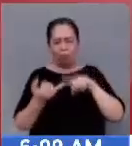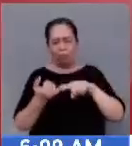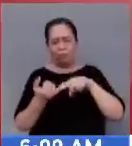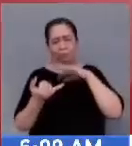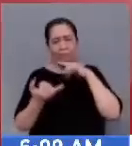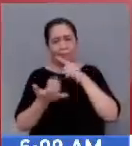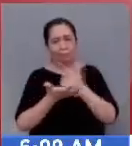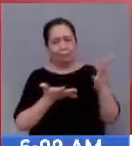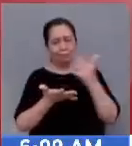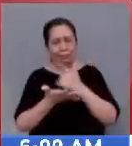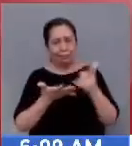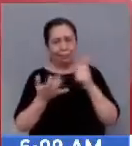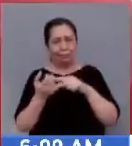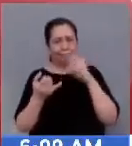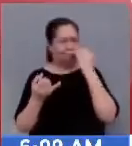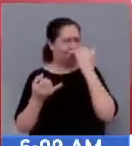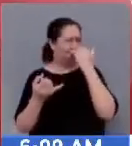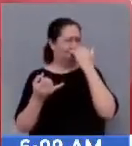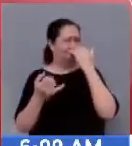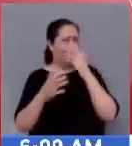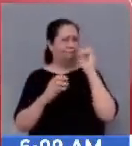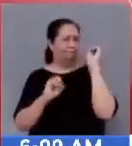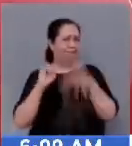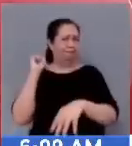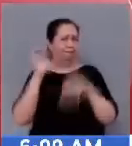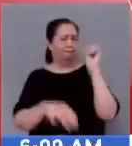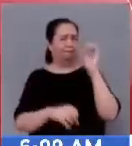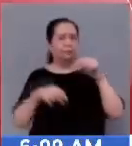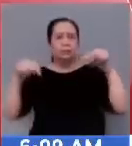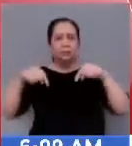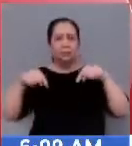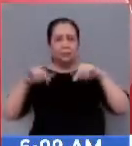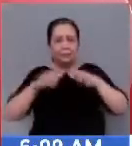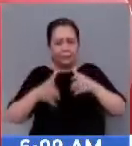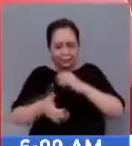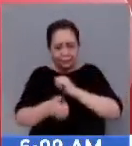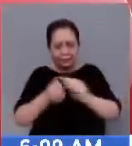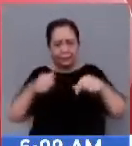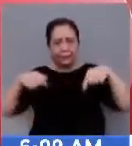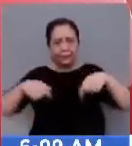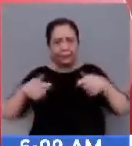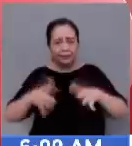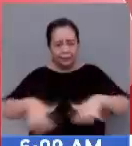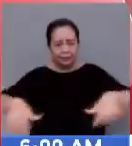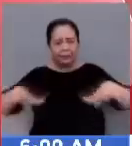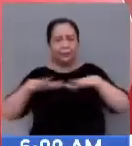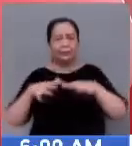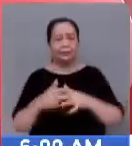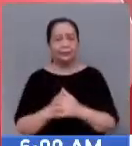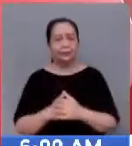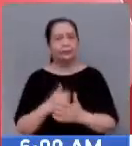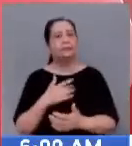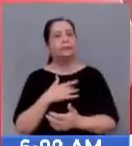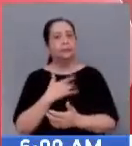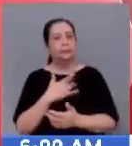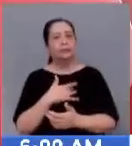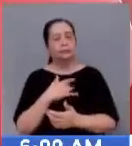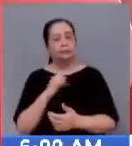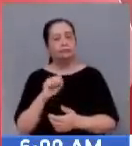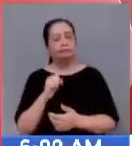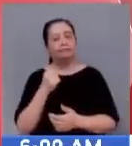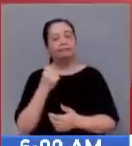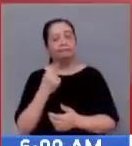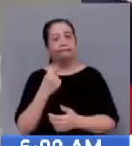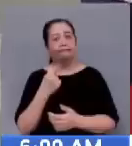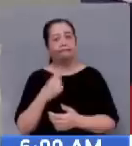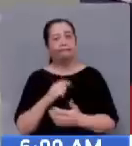Mga bulok-bulok na tinatapos sa kasada dito po nagdadaan sa amin na to. Okay, nararamdaman po namin ang inyong